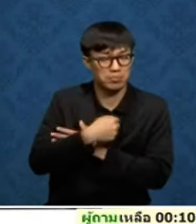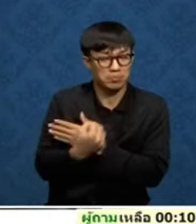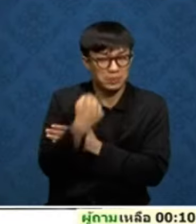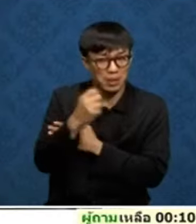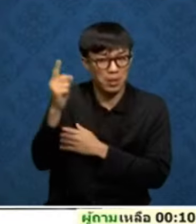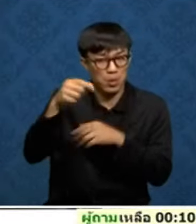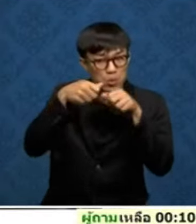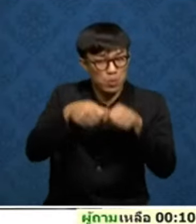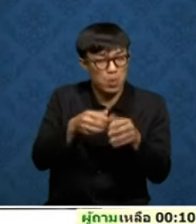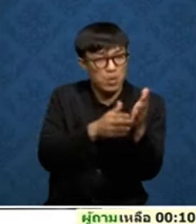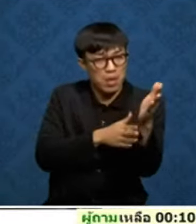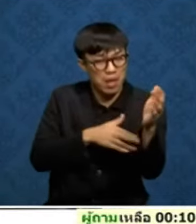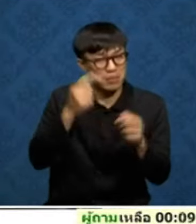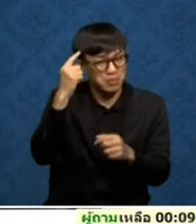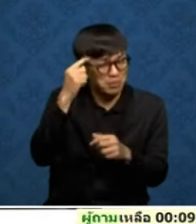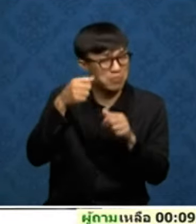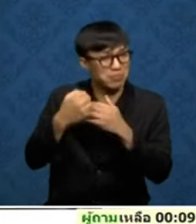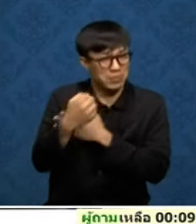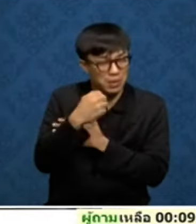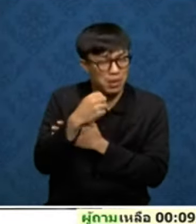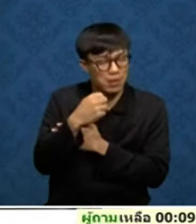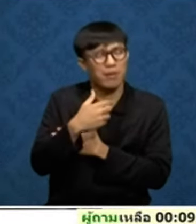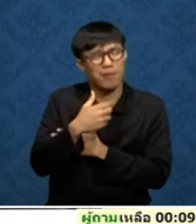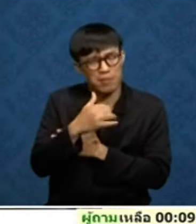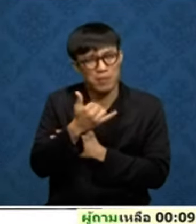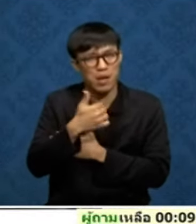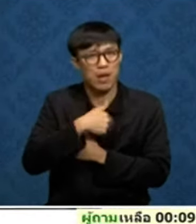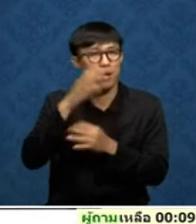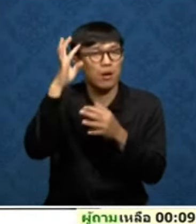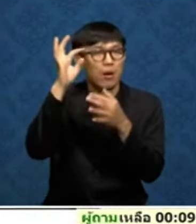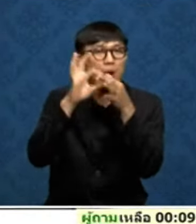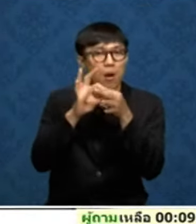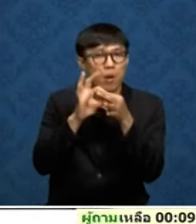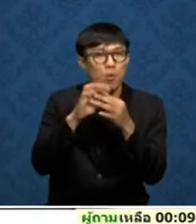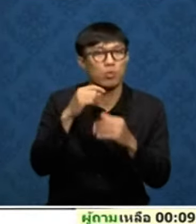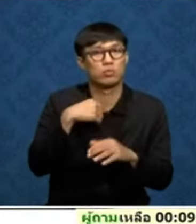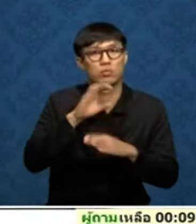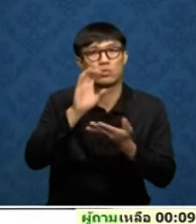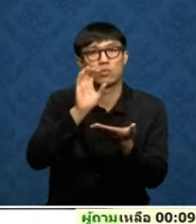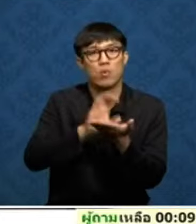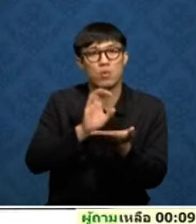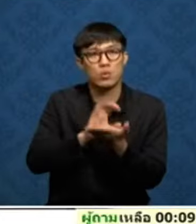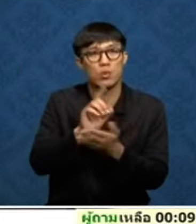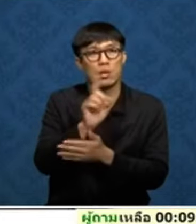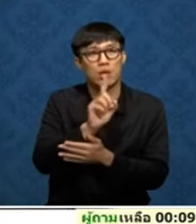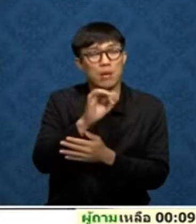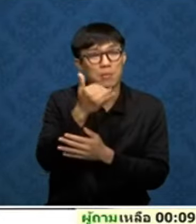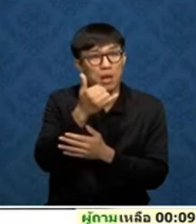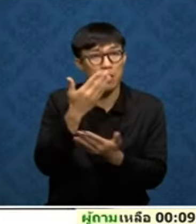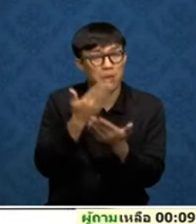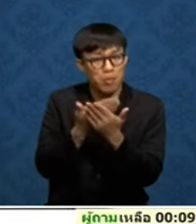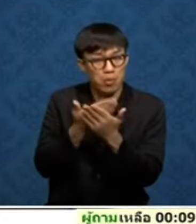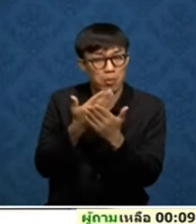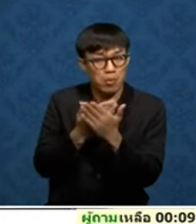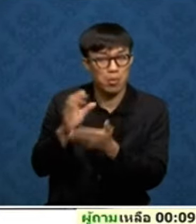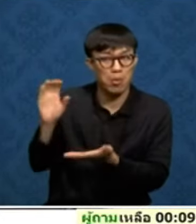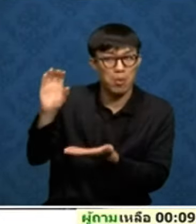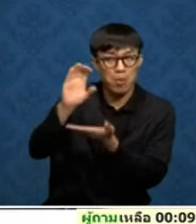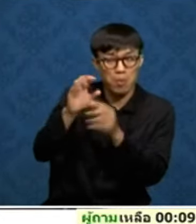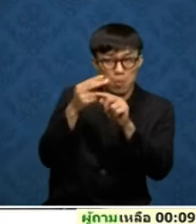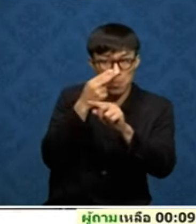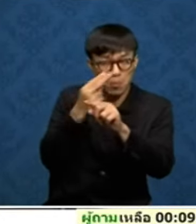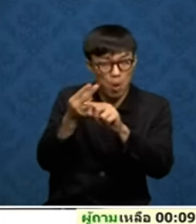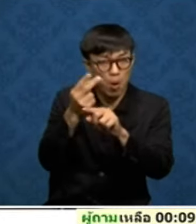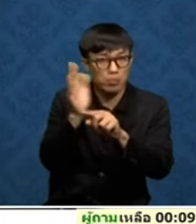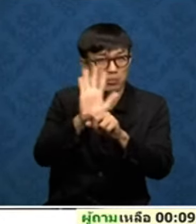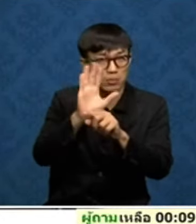แล้วยังกังผมพอฟังแบบนี้ก็ยังกังวลต่อนิดนึงนะคือการลงทุนเนี่ยครับมันไม่ได้มีแค่เรื่องของเม็ดเงินที่เราจะต้องคำนึงถึงนะครับแต่ว่าสิ่งที่เราต้อง